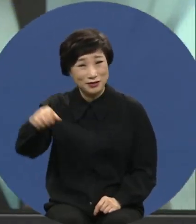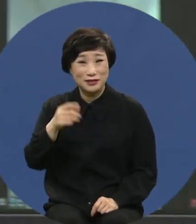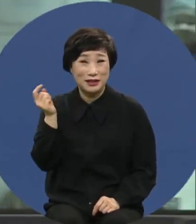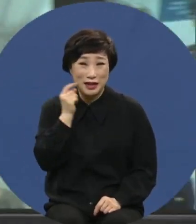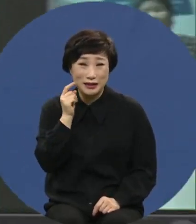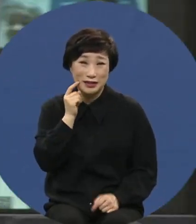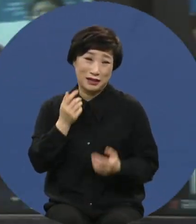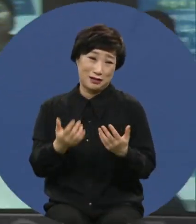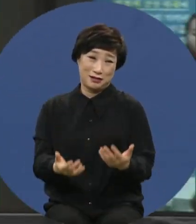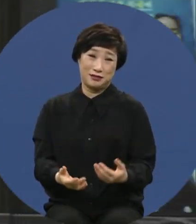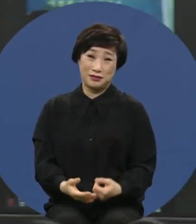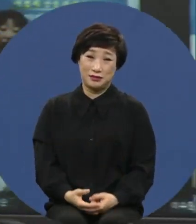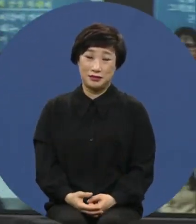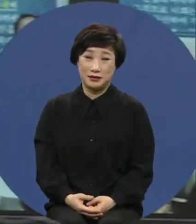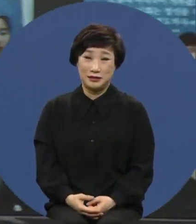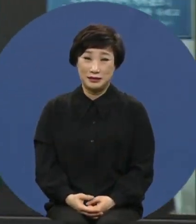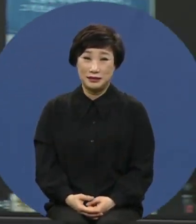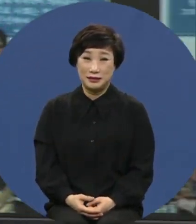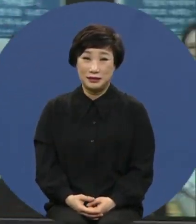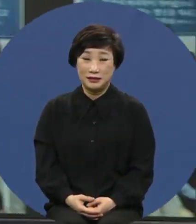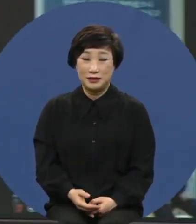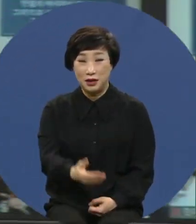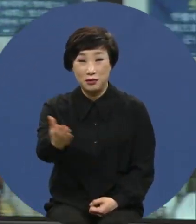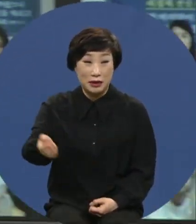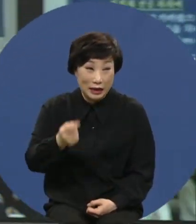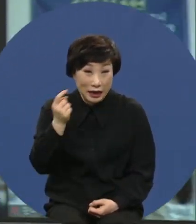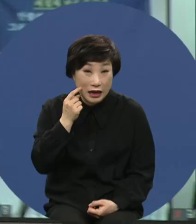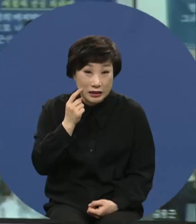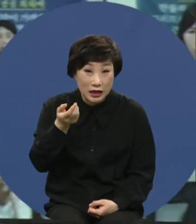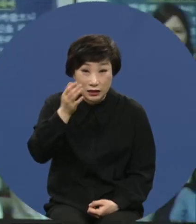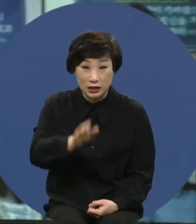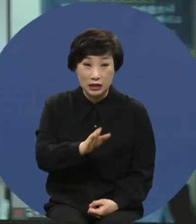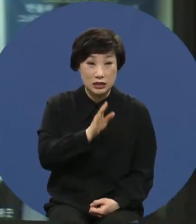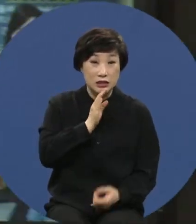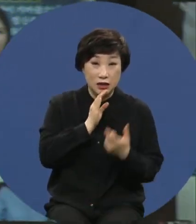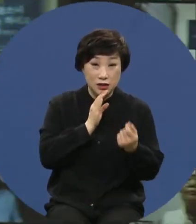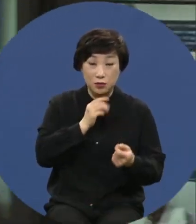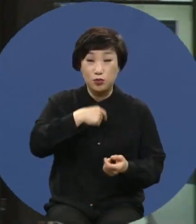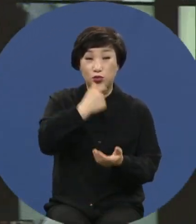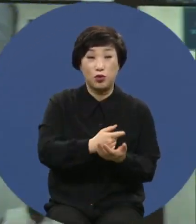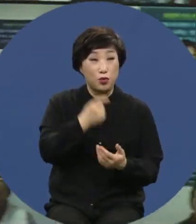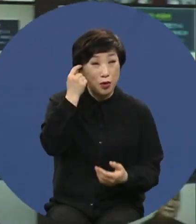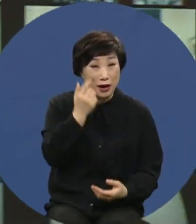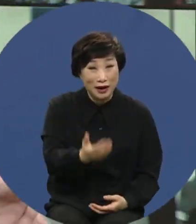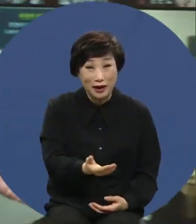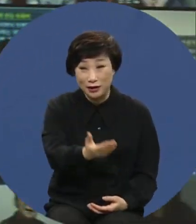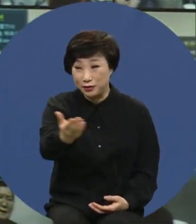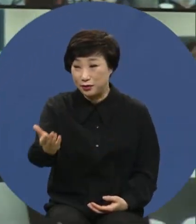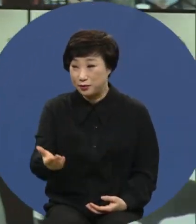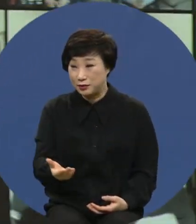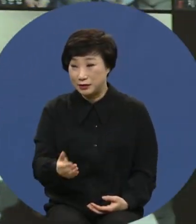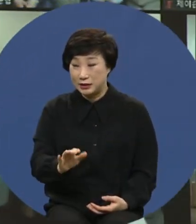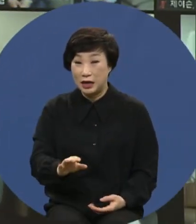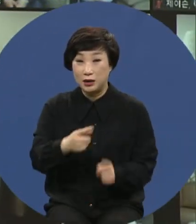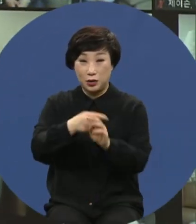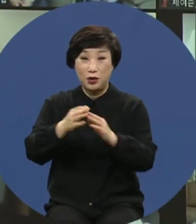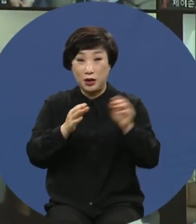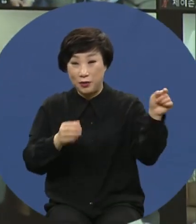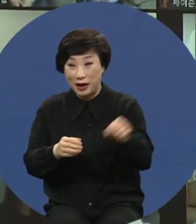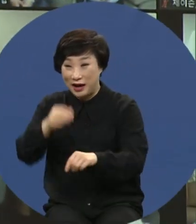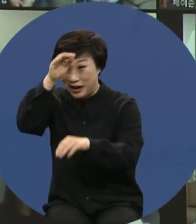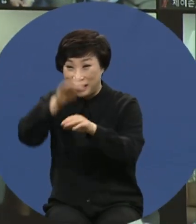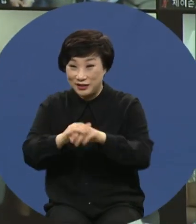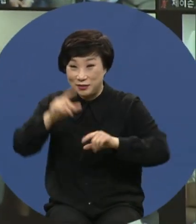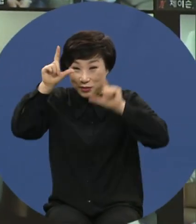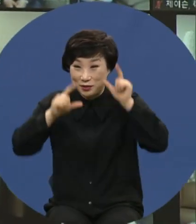이 말이요. 응? 왜 가짜인데 진짜로 속고 있느냐? 예, 여기 교회에서 앉아놓은 거